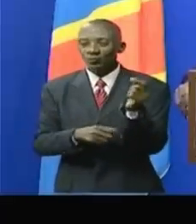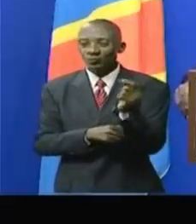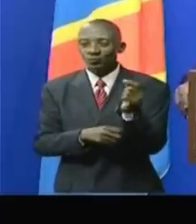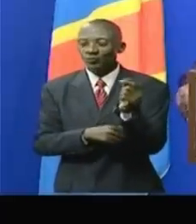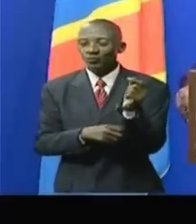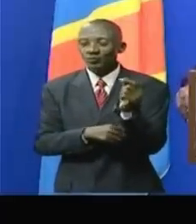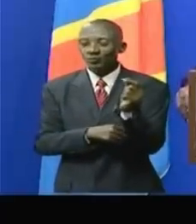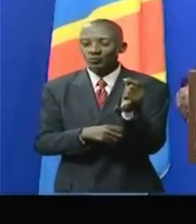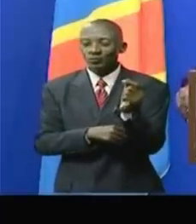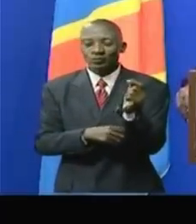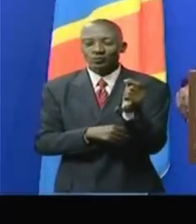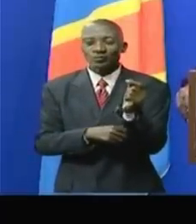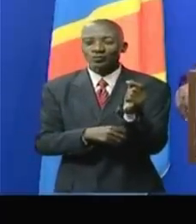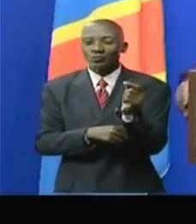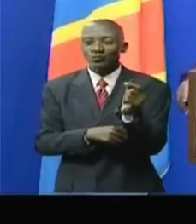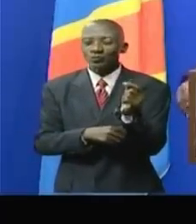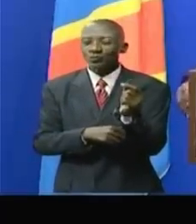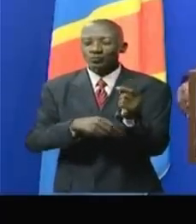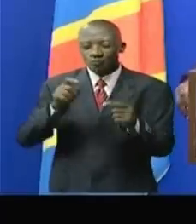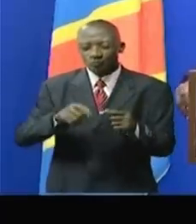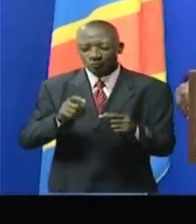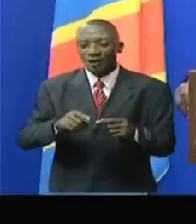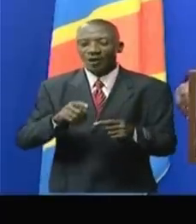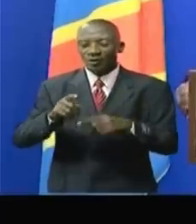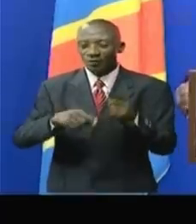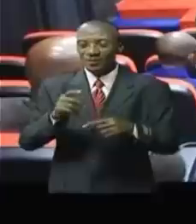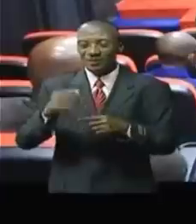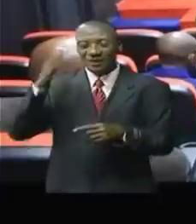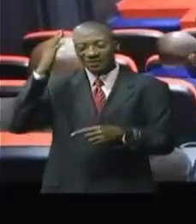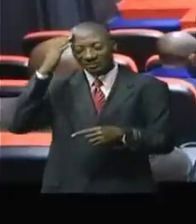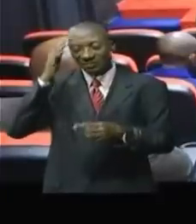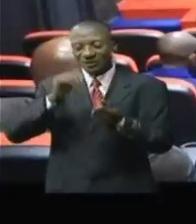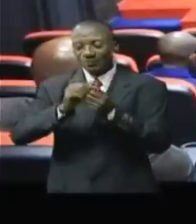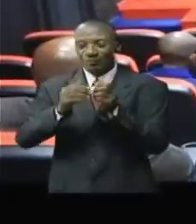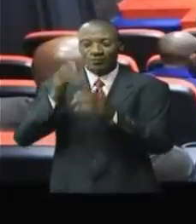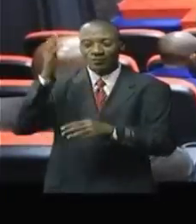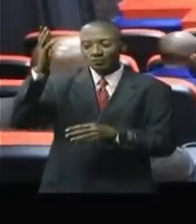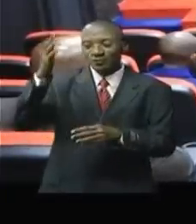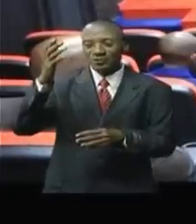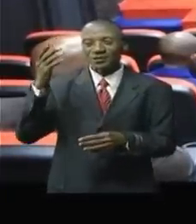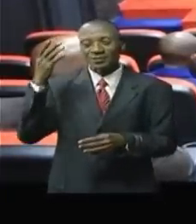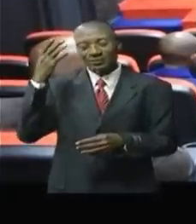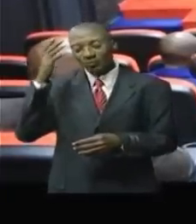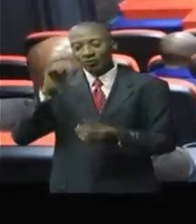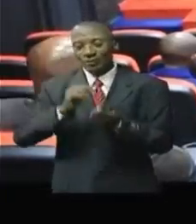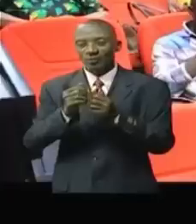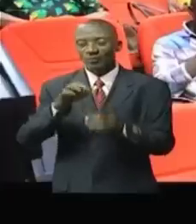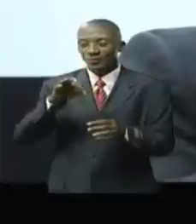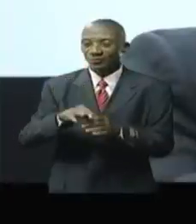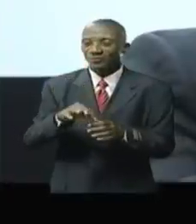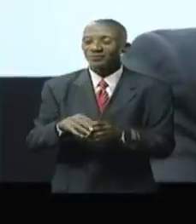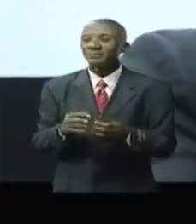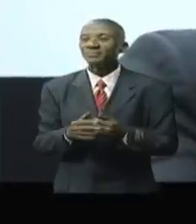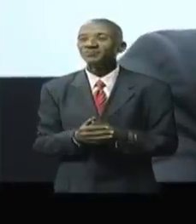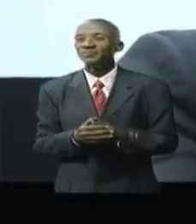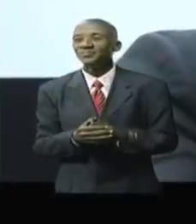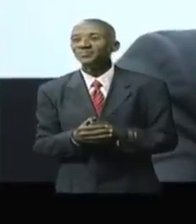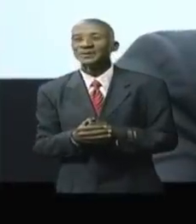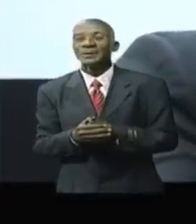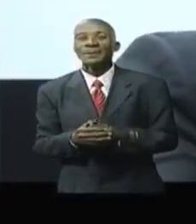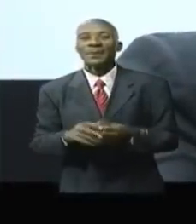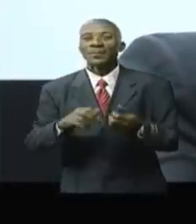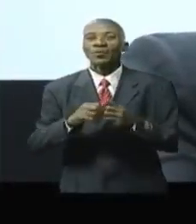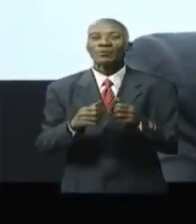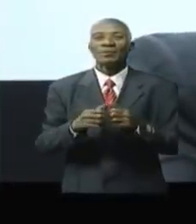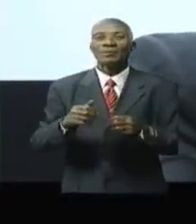ministre, ministre de l'Intérieur. Et puis le débat autour de l'irrévocabilité de la nationalité congolaise revient